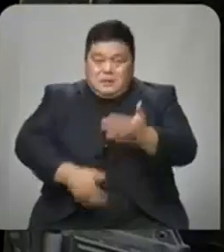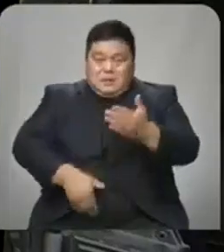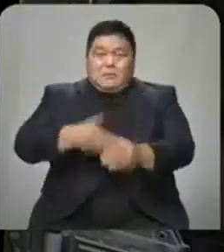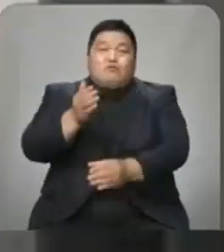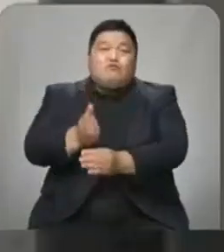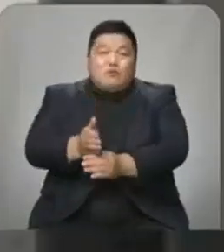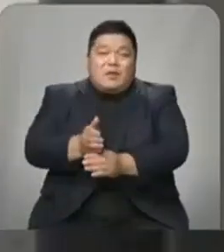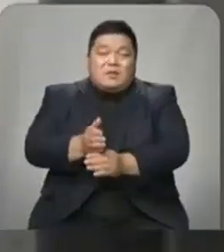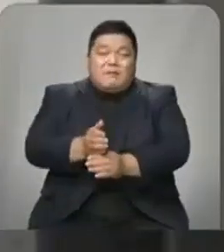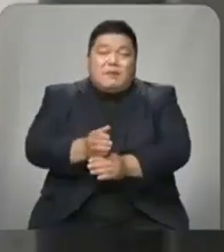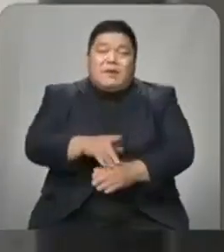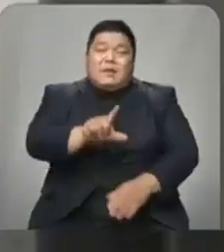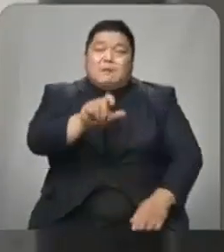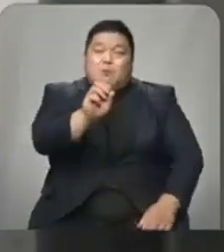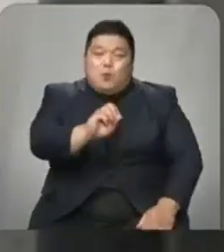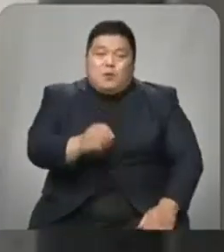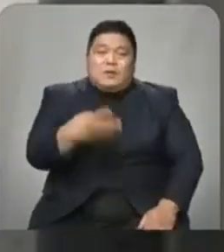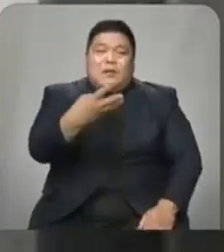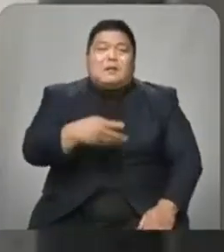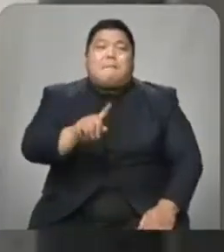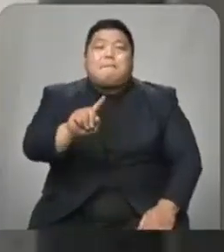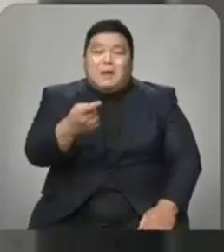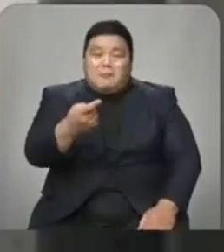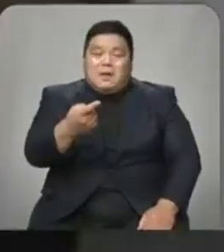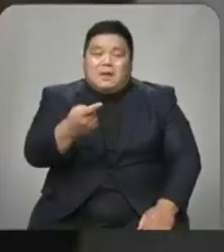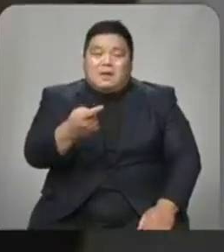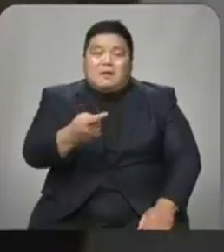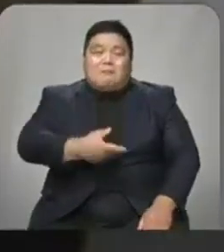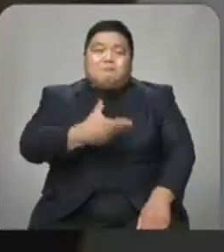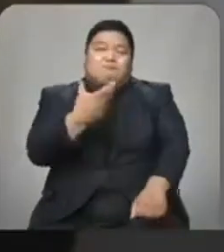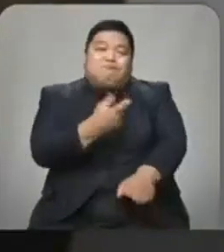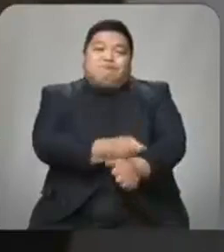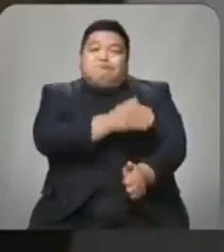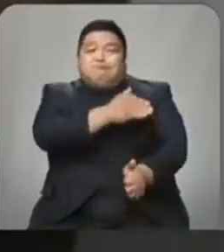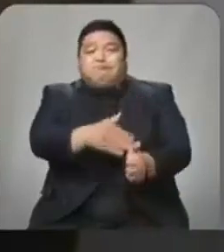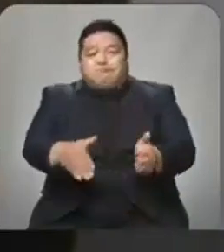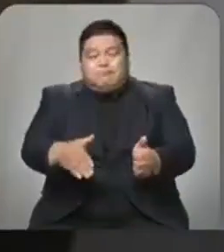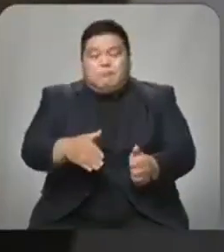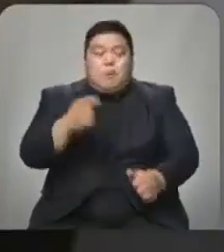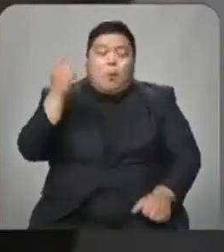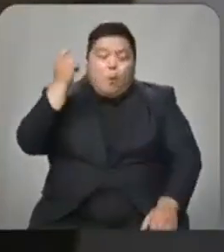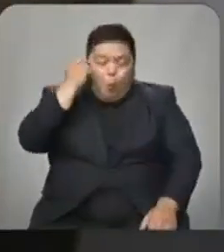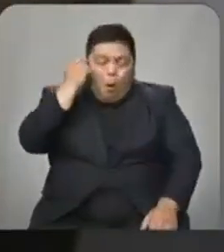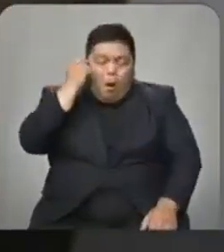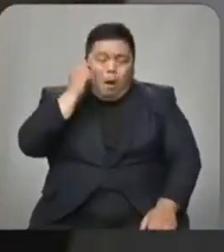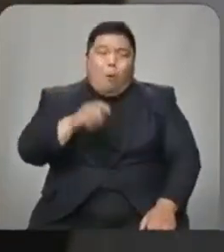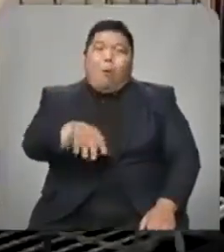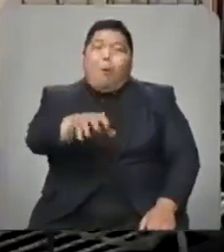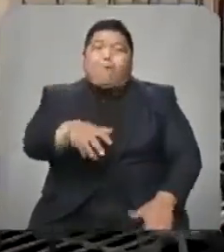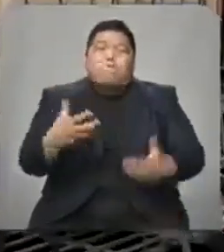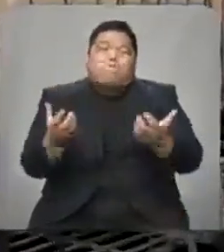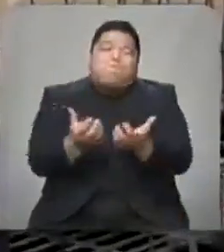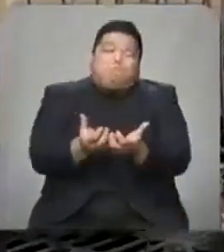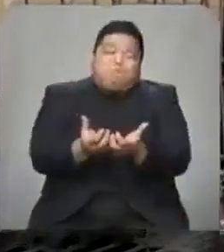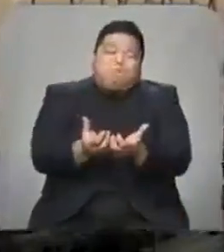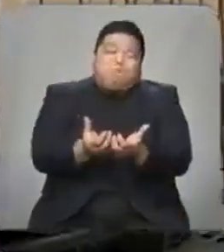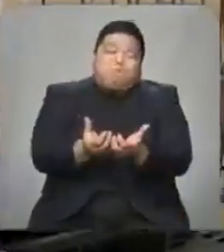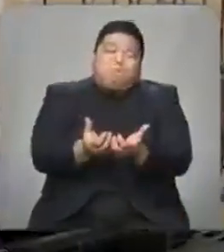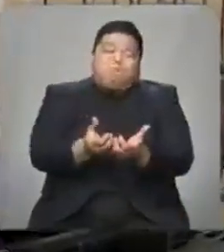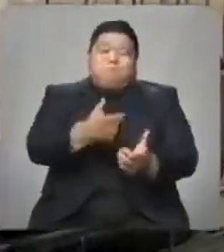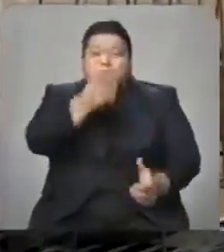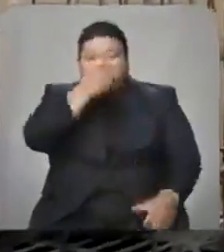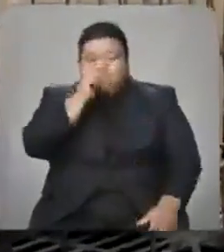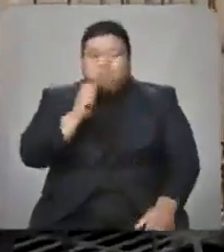유기동물의 15%, 4,100여 마리는 결국 안락사 처리됐습니다. 유기동물 보호 공간이 부족하다는